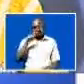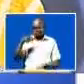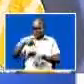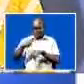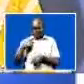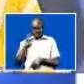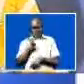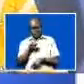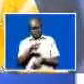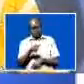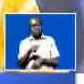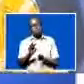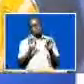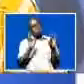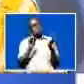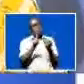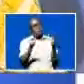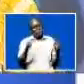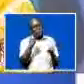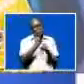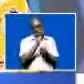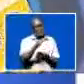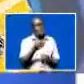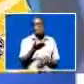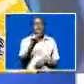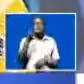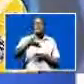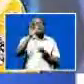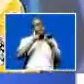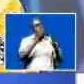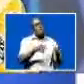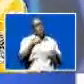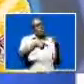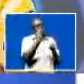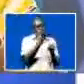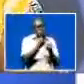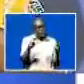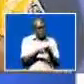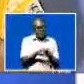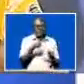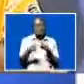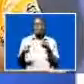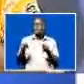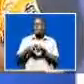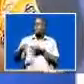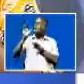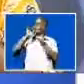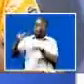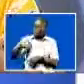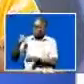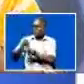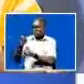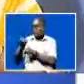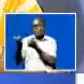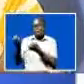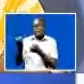hapa msimamo ungara unawiri na ni kazi yako. Nasema Mwenyezi Mungu akubariki uendelee na hiyo kazi. Na mimi Mwenyezi Mungu anibariki niendelee na hiyo biashara yangu